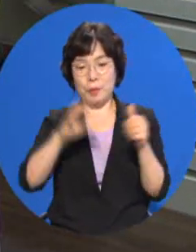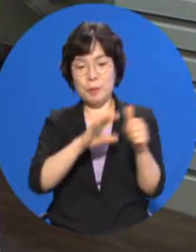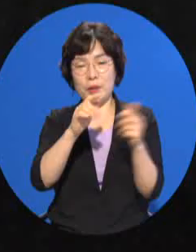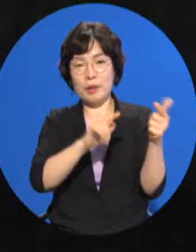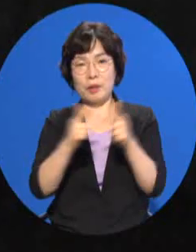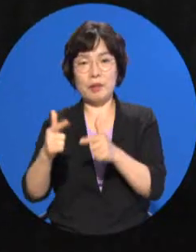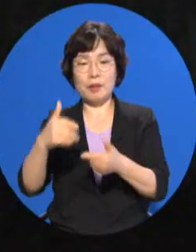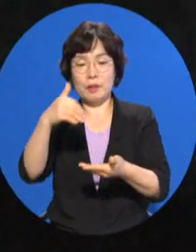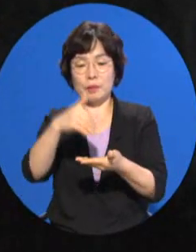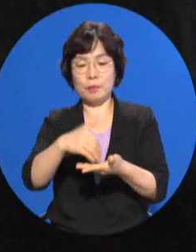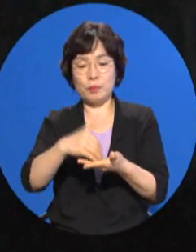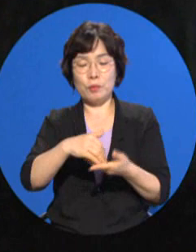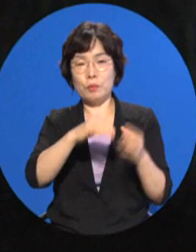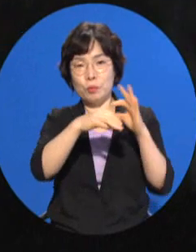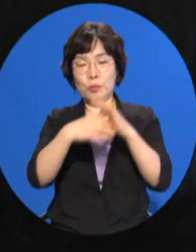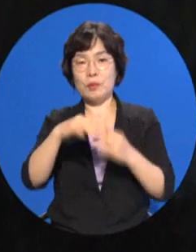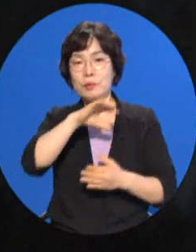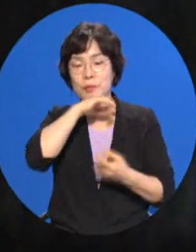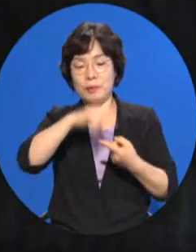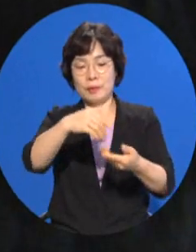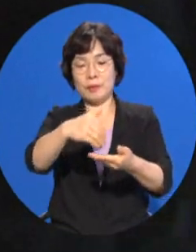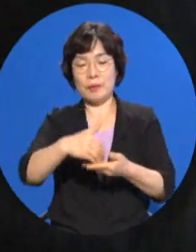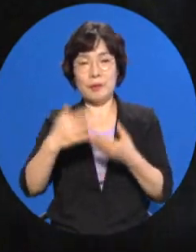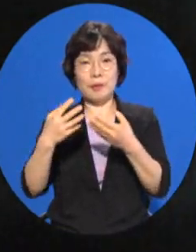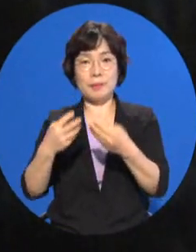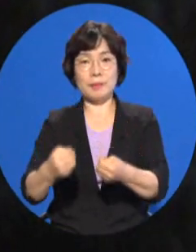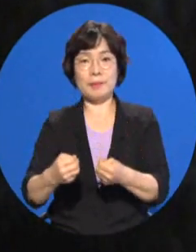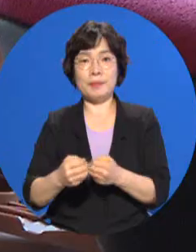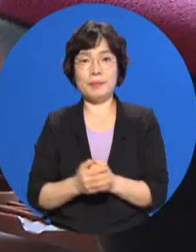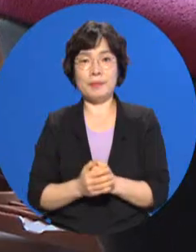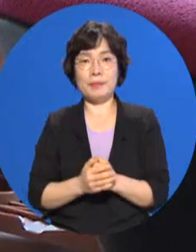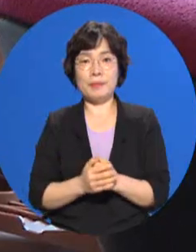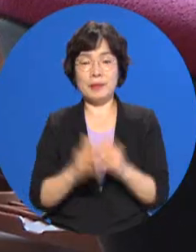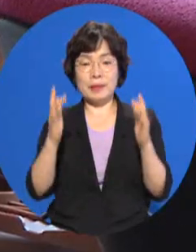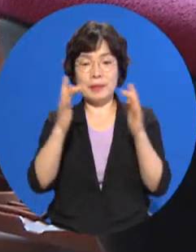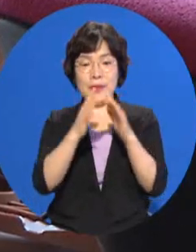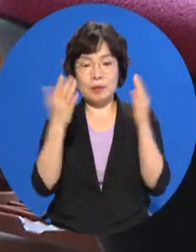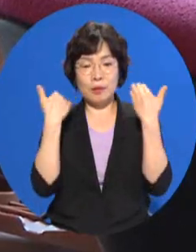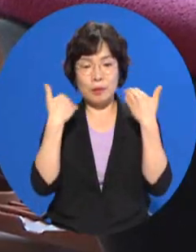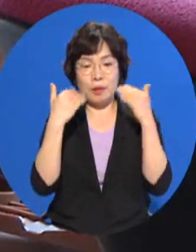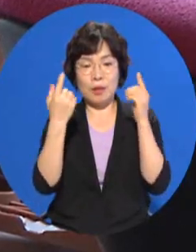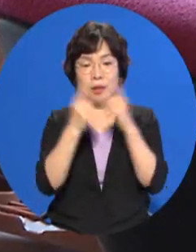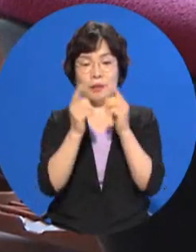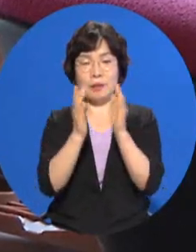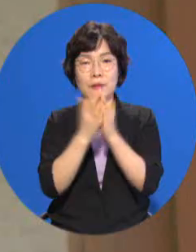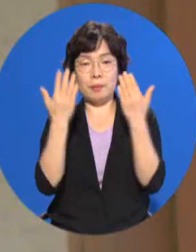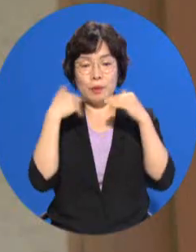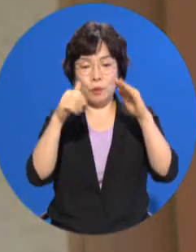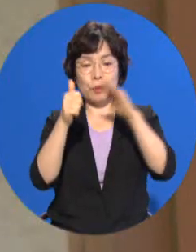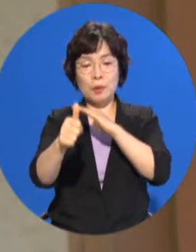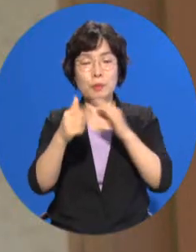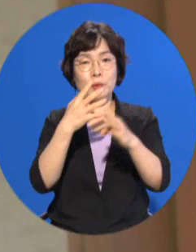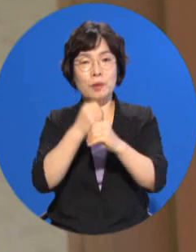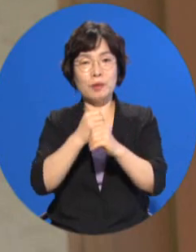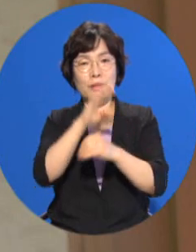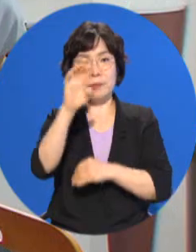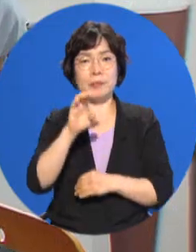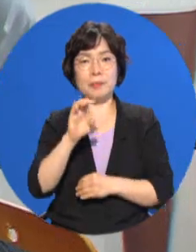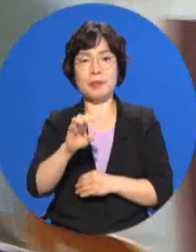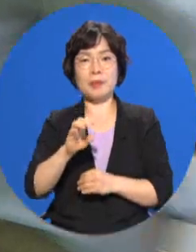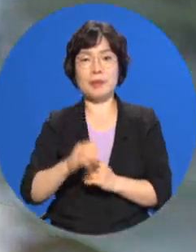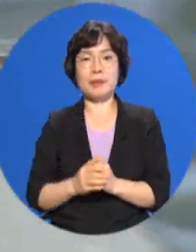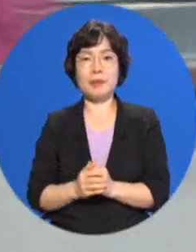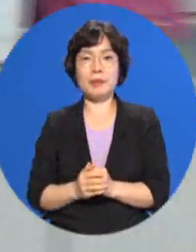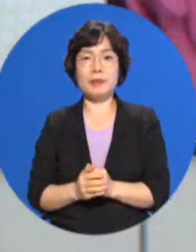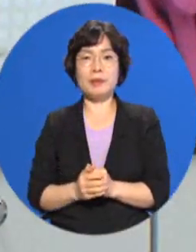온라인 수업에 대한 다양한 민원이 오늘도 빗발친 가운데 오프라인 등교를 언제쯤 할 수 있을지는 아직도 미지수입니다.